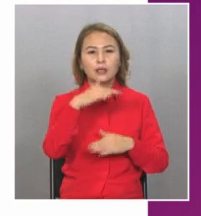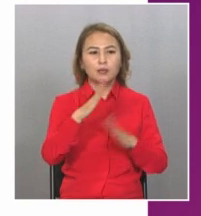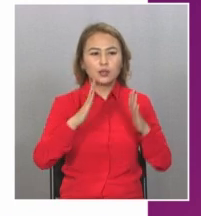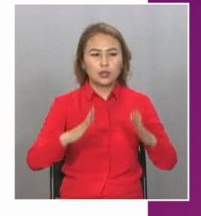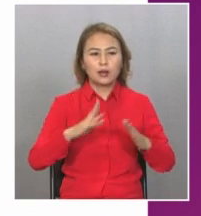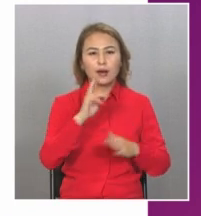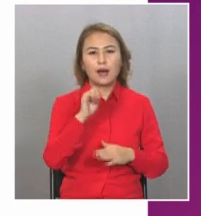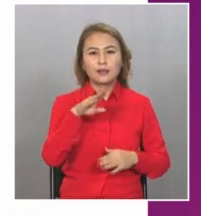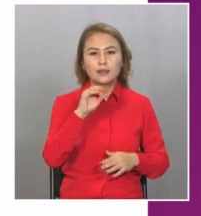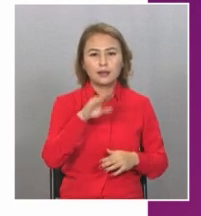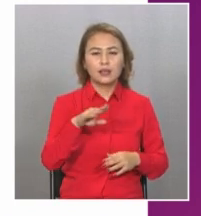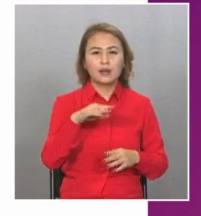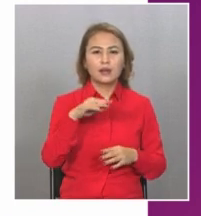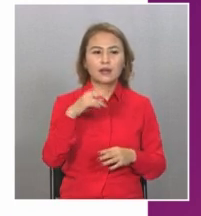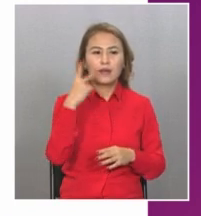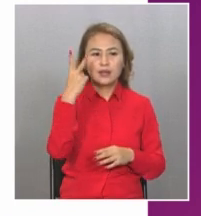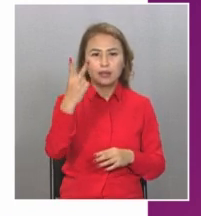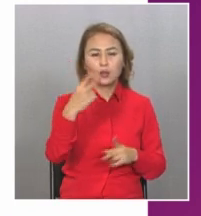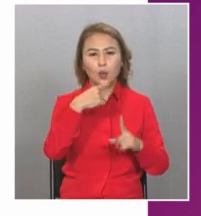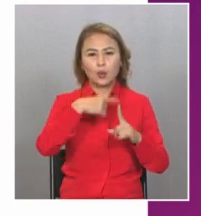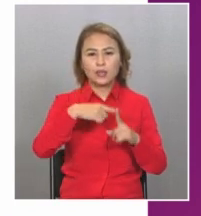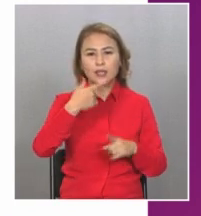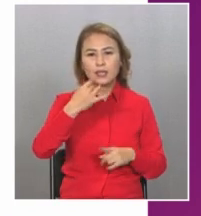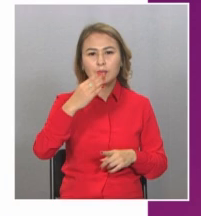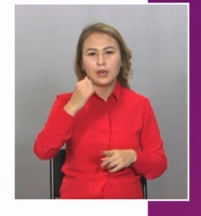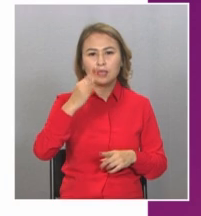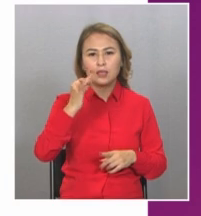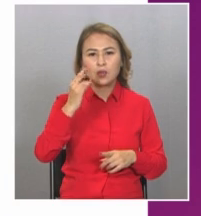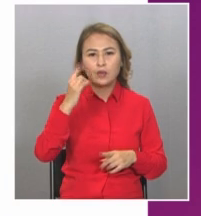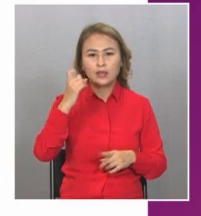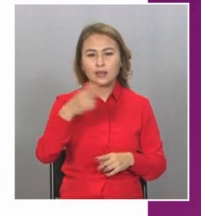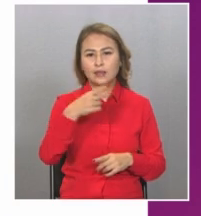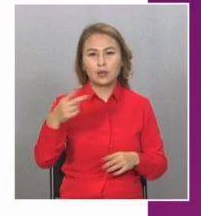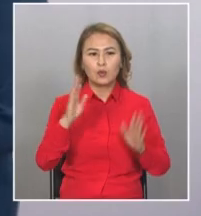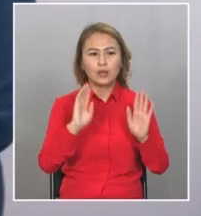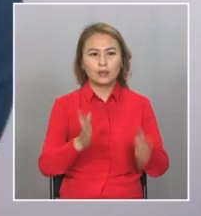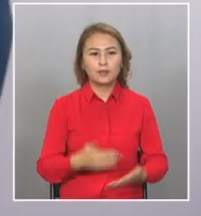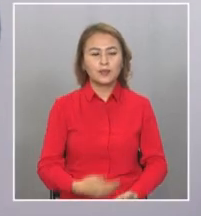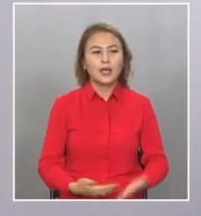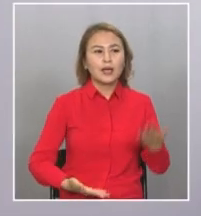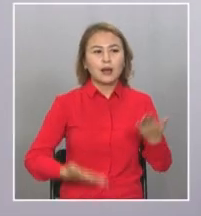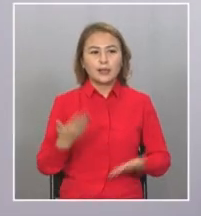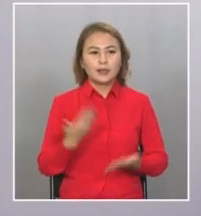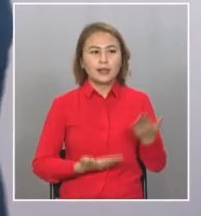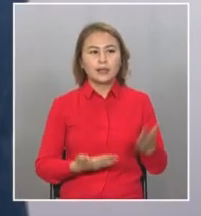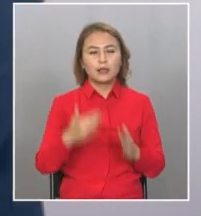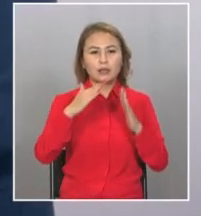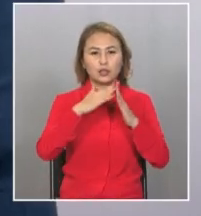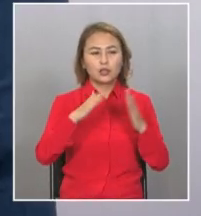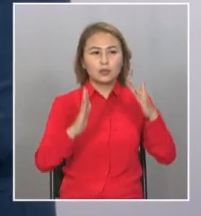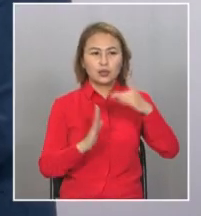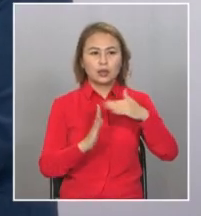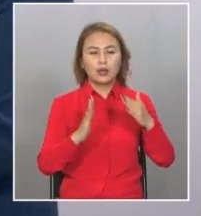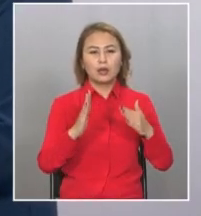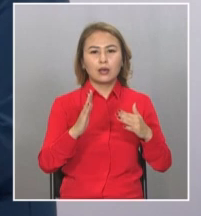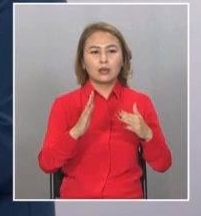бұрыштың катеттерінің квадраттарының қосындысы гипотенузасының квадратына тең болады екен. Ал егер тік бұрышты үш бұрыштың